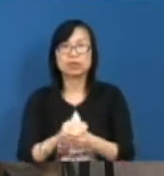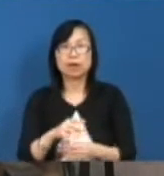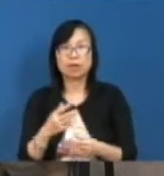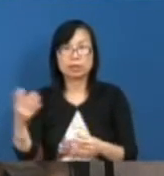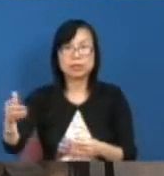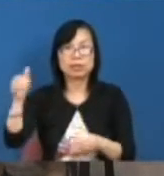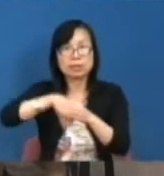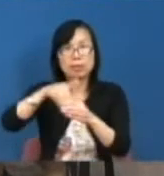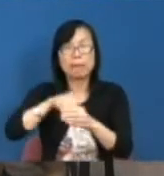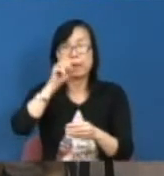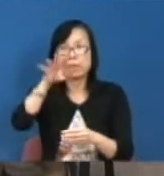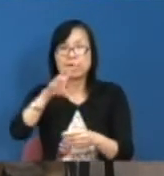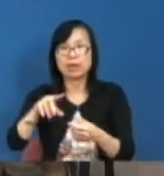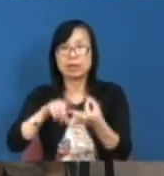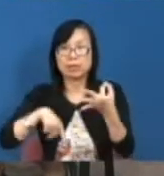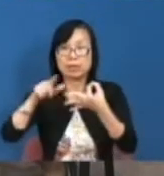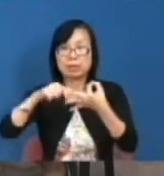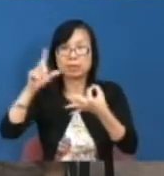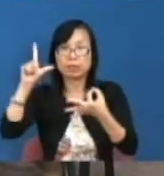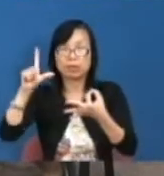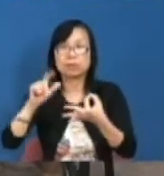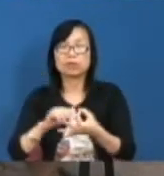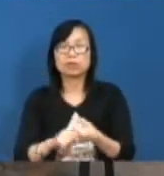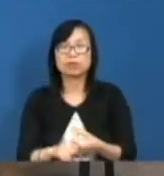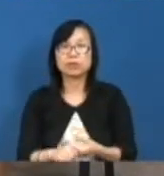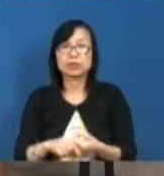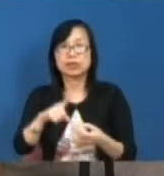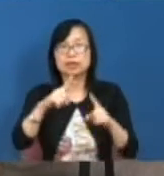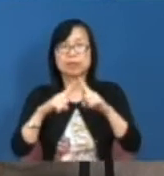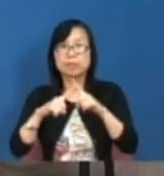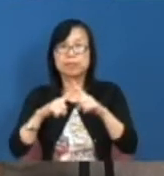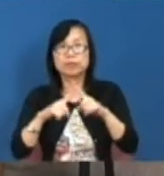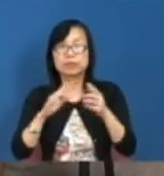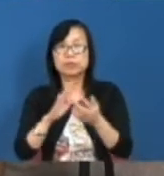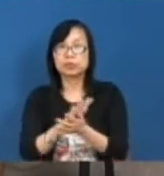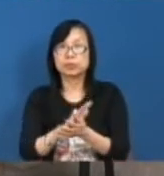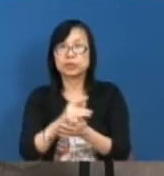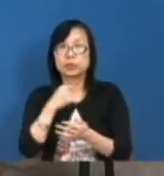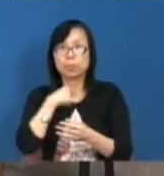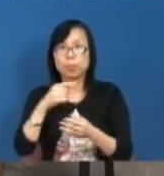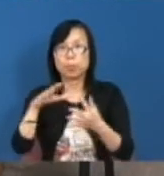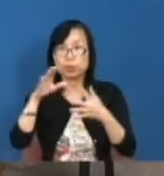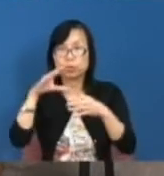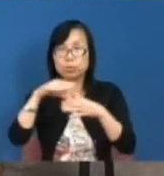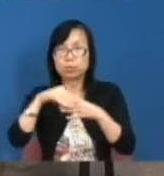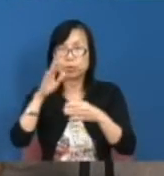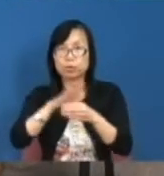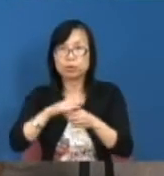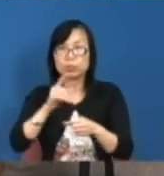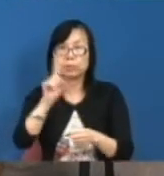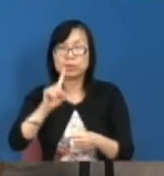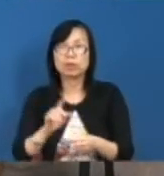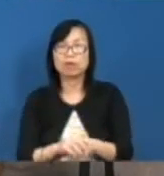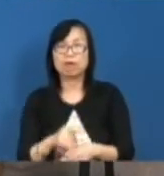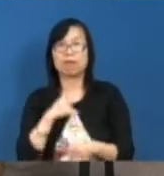阿劉光華，咁我話喂，咁你哋個立場點啊？2007、2008普選，2012雙普選，你點啊？喺我哋跟中央，